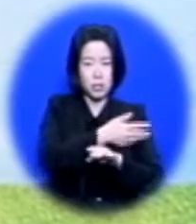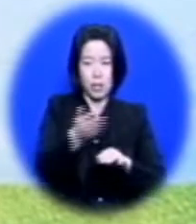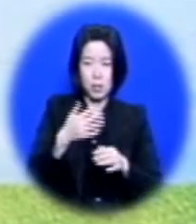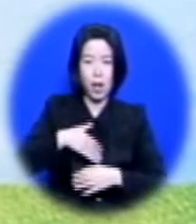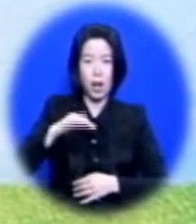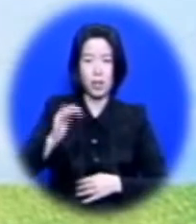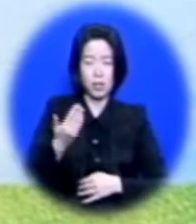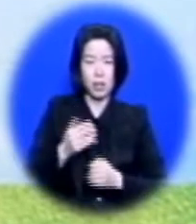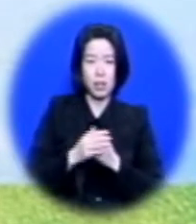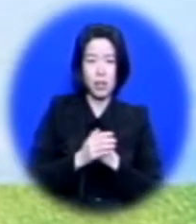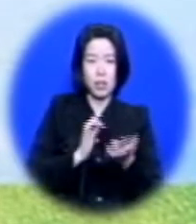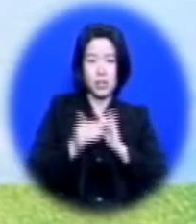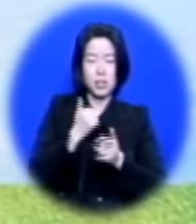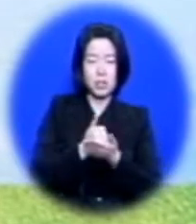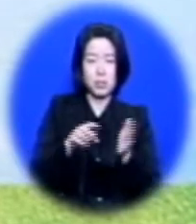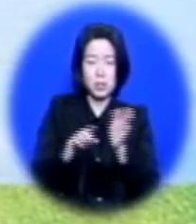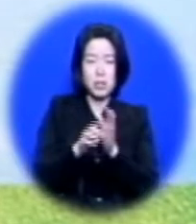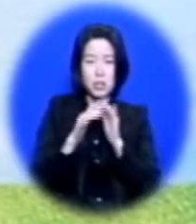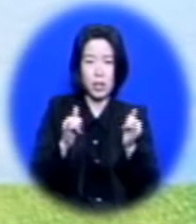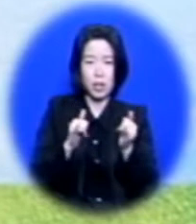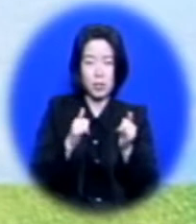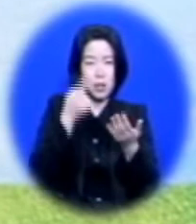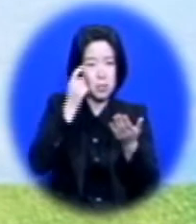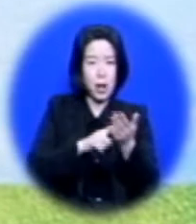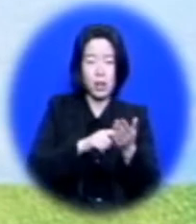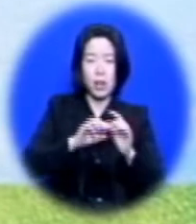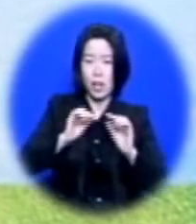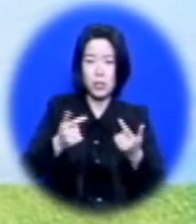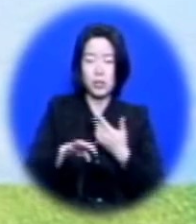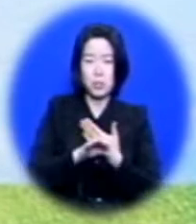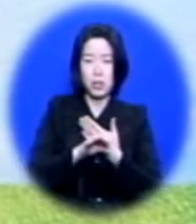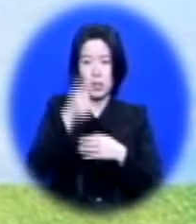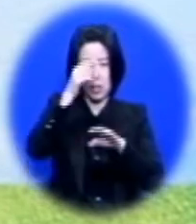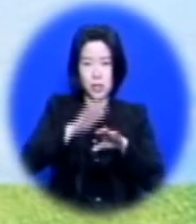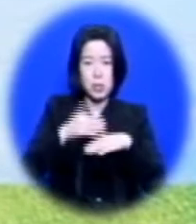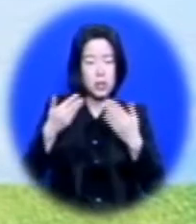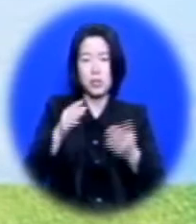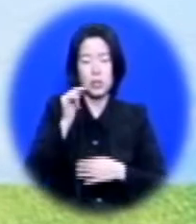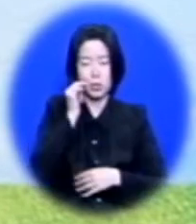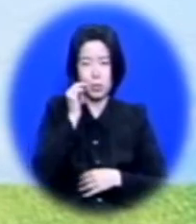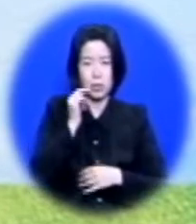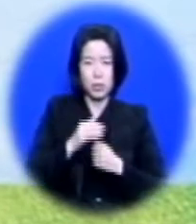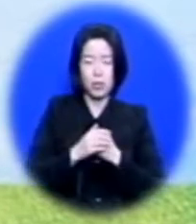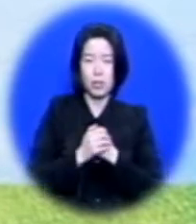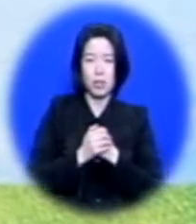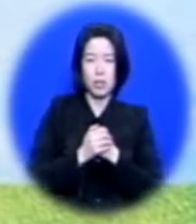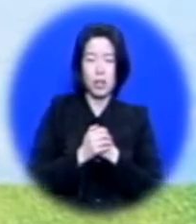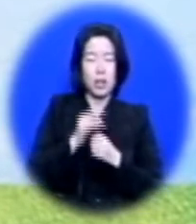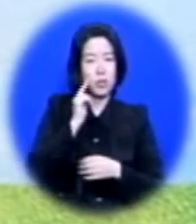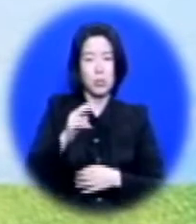예수 믿는 사람들은 내지 않을 내니까 예배를 암 드려야 되니 주 일인데 1b 를 3g 도 못하는